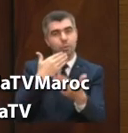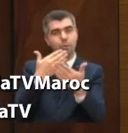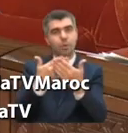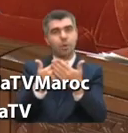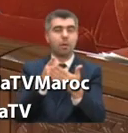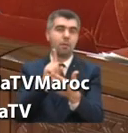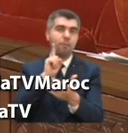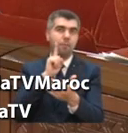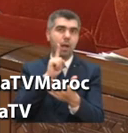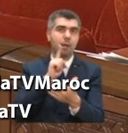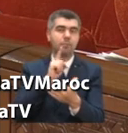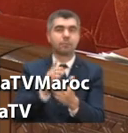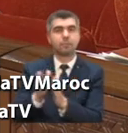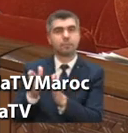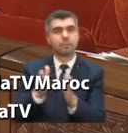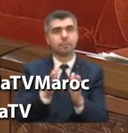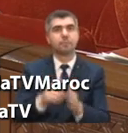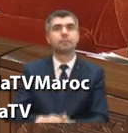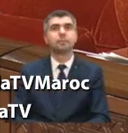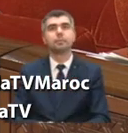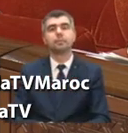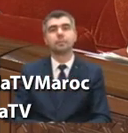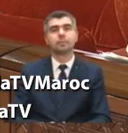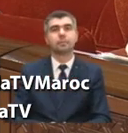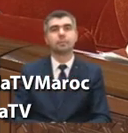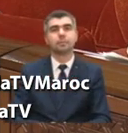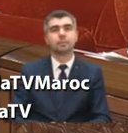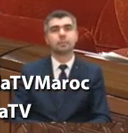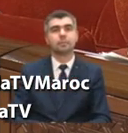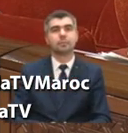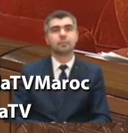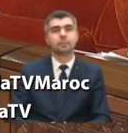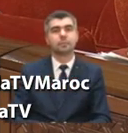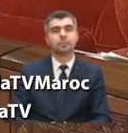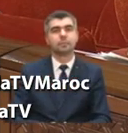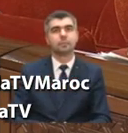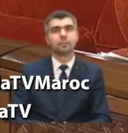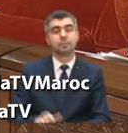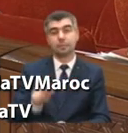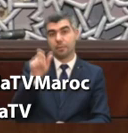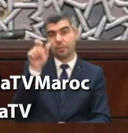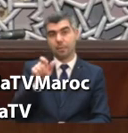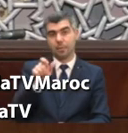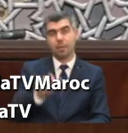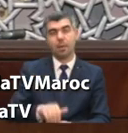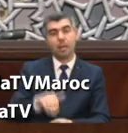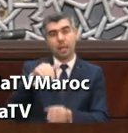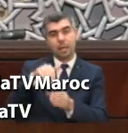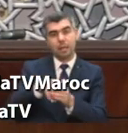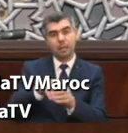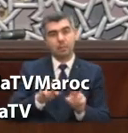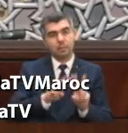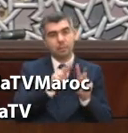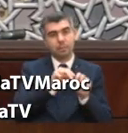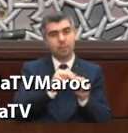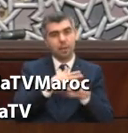النائبة المحترمة، انتهى الوقت. أعطي كلمة لفريق التجمع